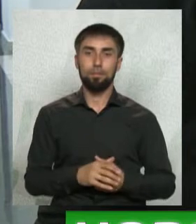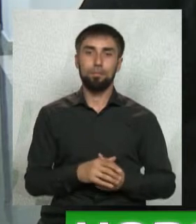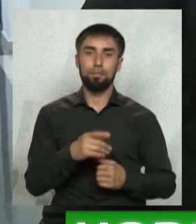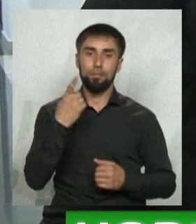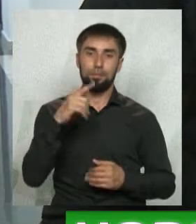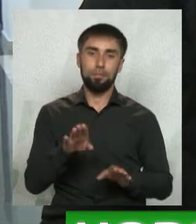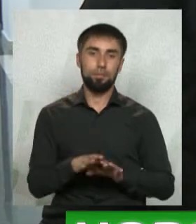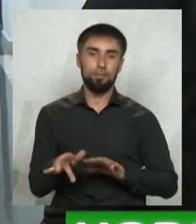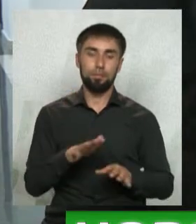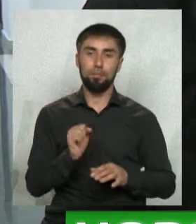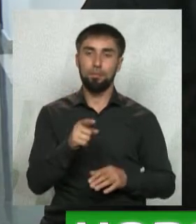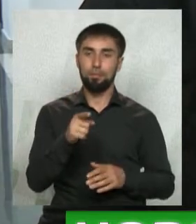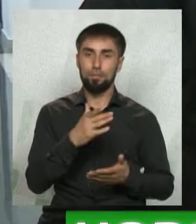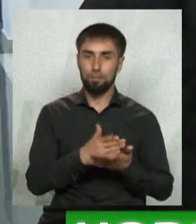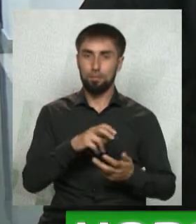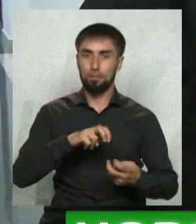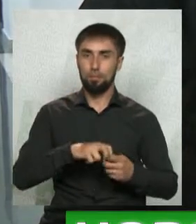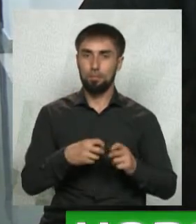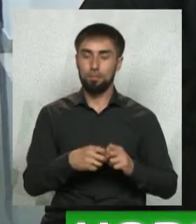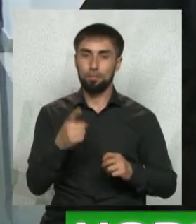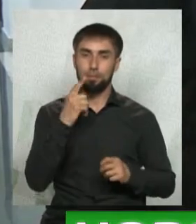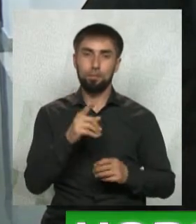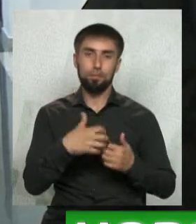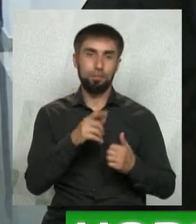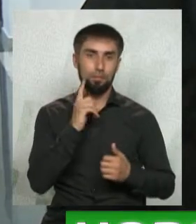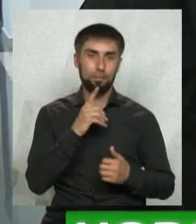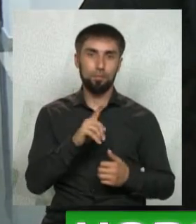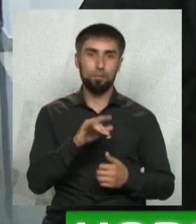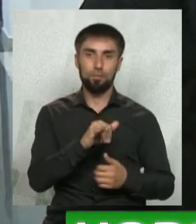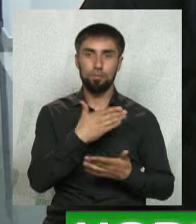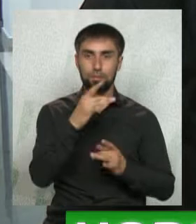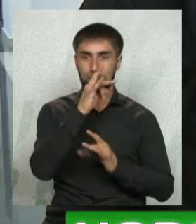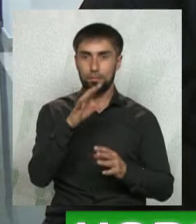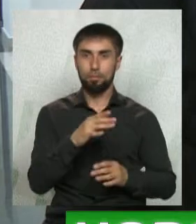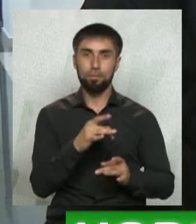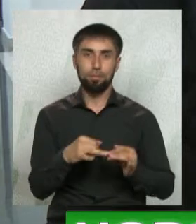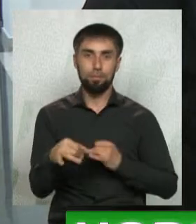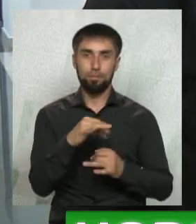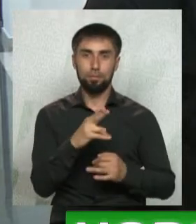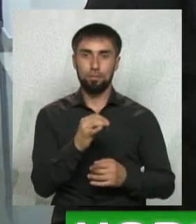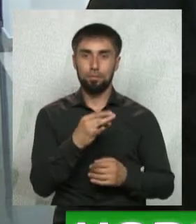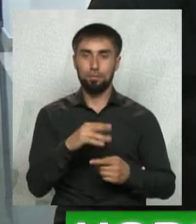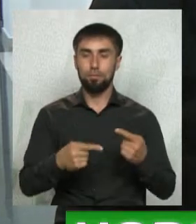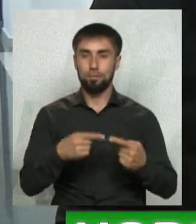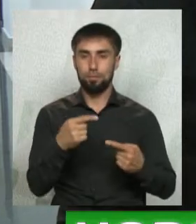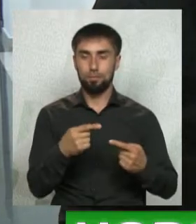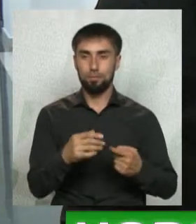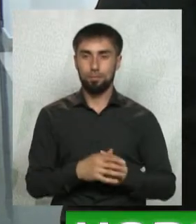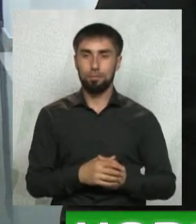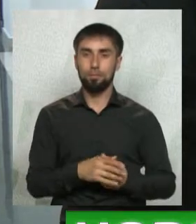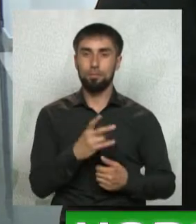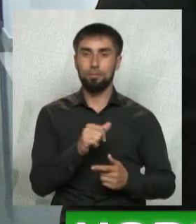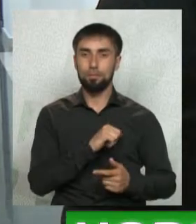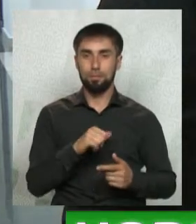такие мероприятия. А вы считаете, есть проблемы среди нашей молодежи именно в том, что нет культуры дискуссии? Не, ну, на самом деле...